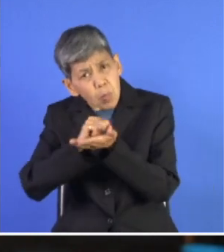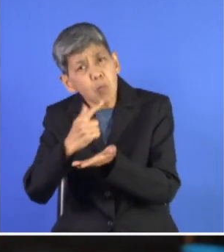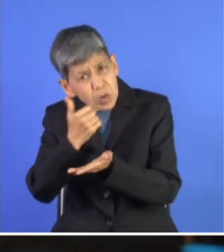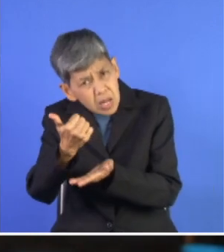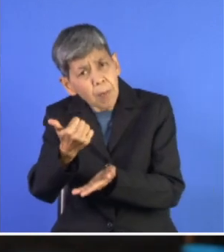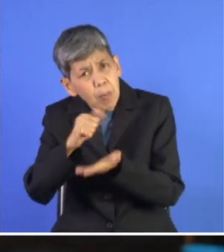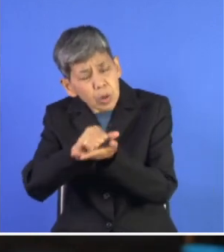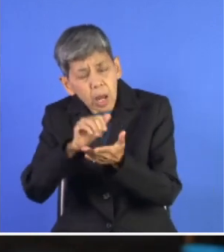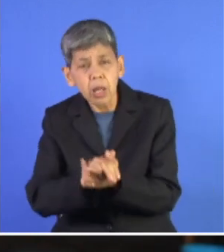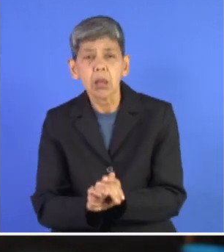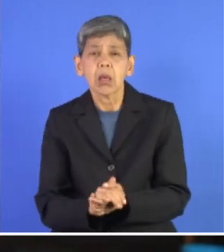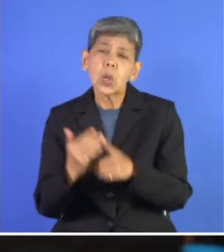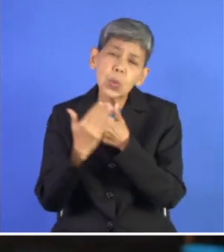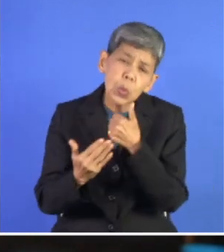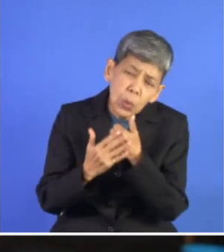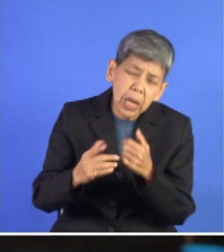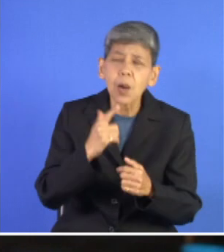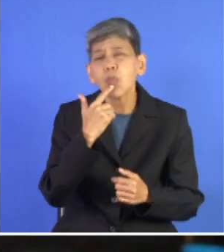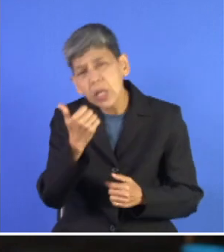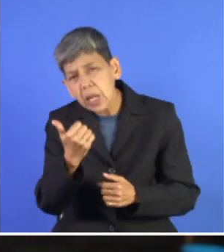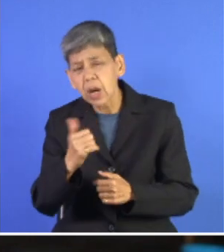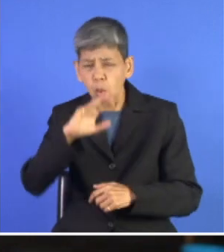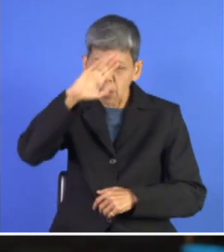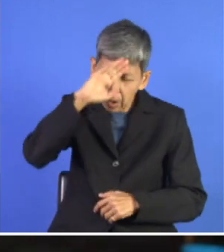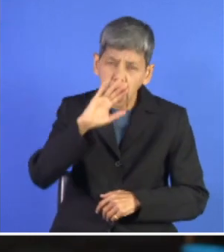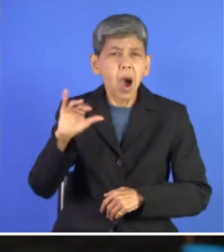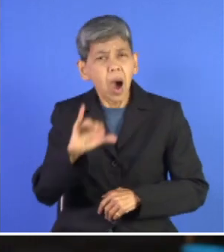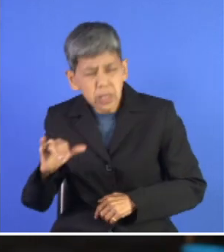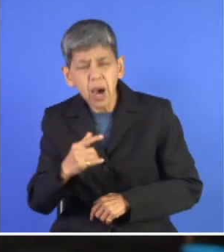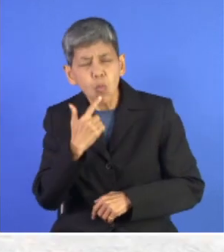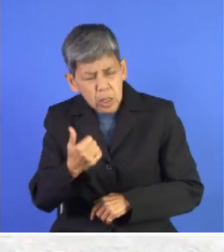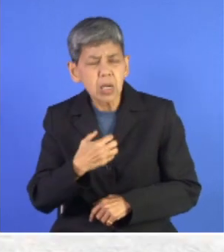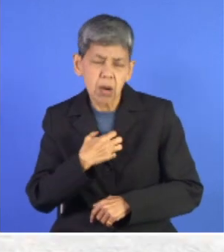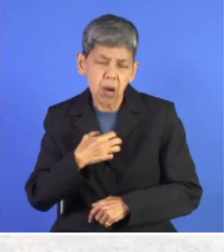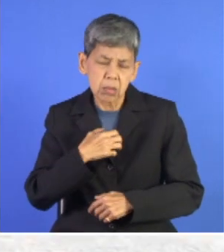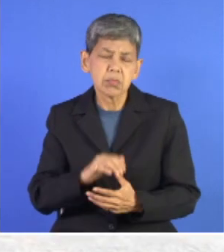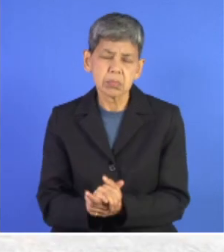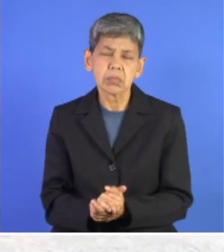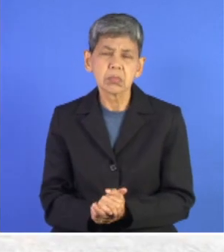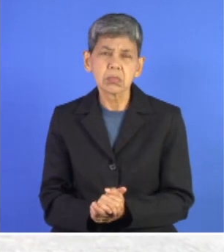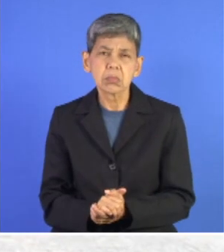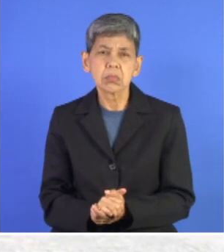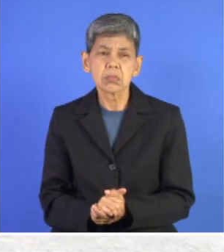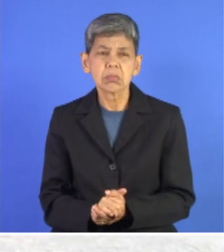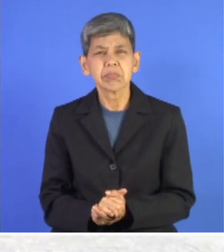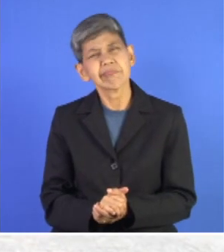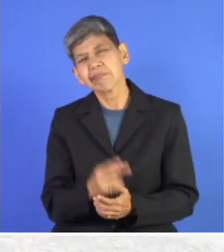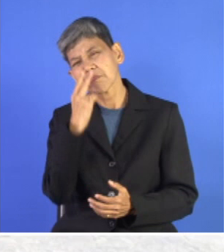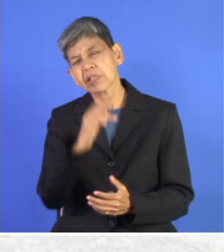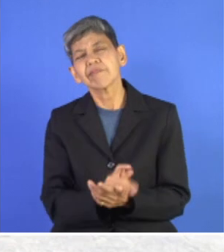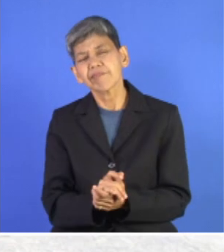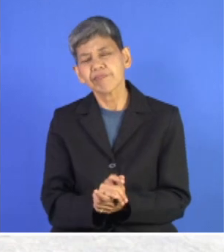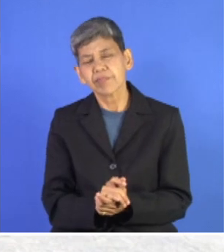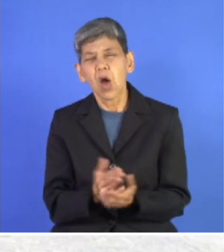กว่านี้หน่อยเขาปลอบใจคำพูดถนอมน้ำใจคนไข้ญาติคนไข้มากกว่านี้หน่อยค่ะเพราะด้วยคนที่ไป